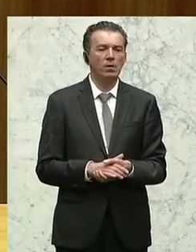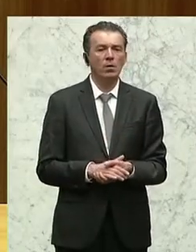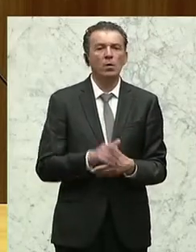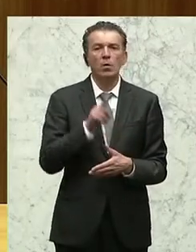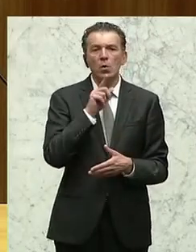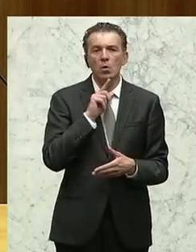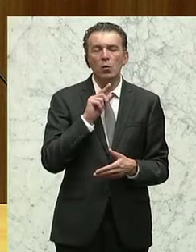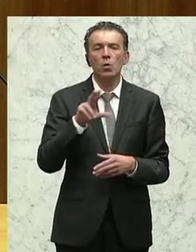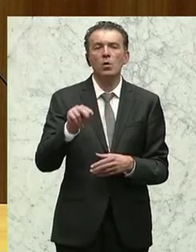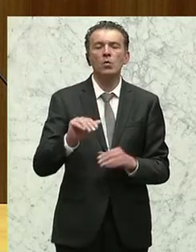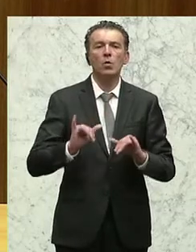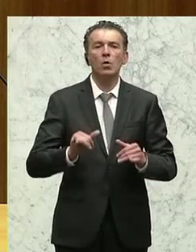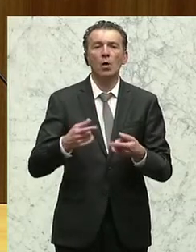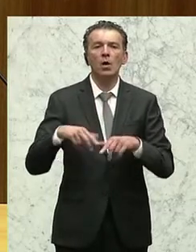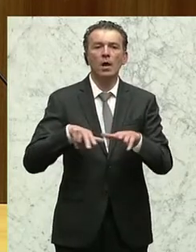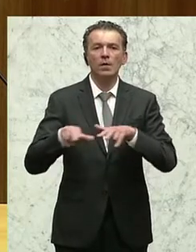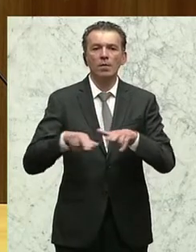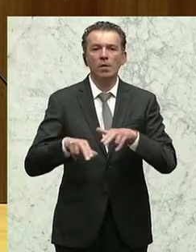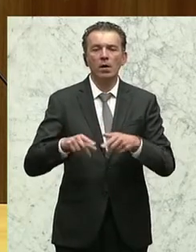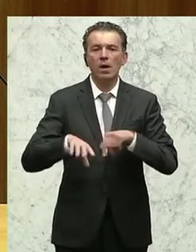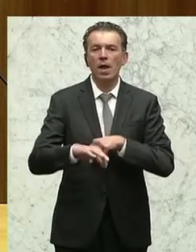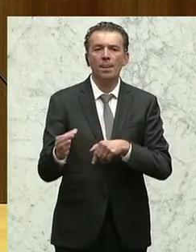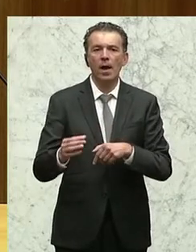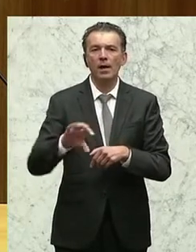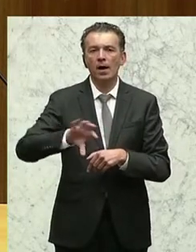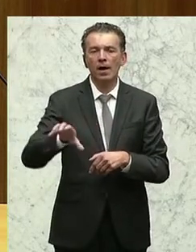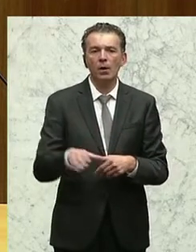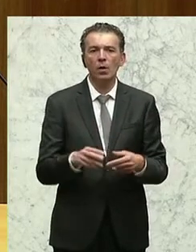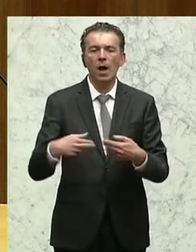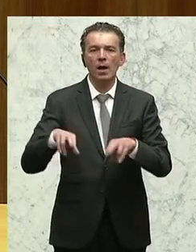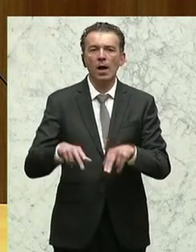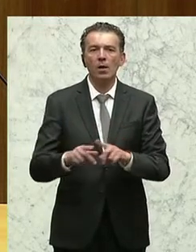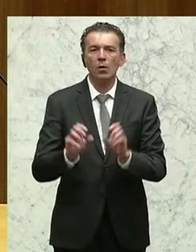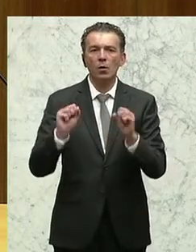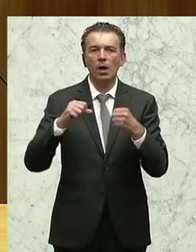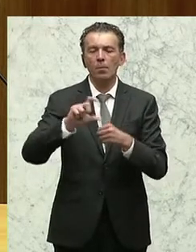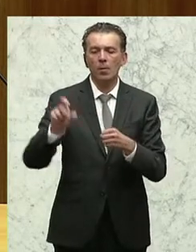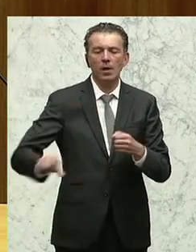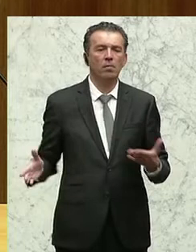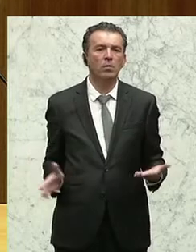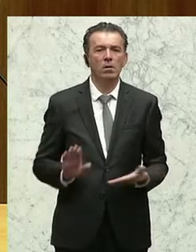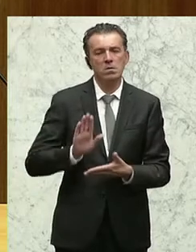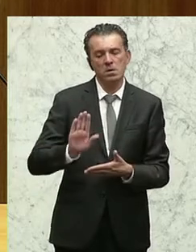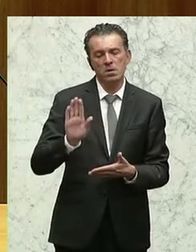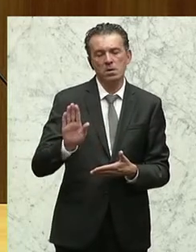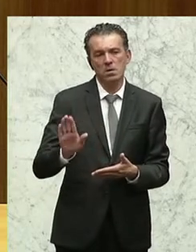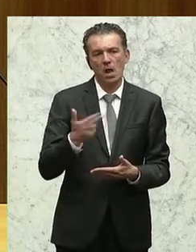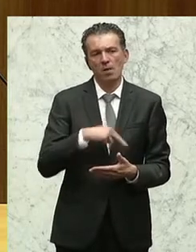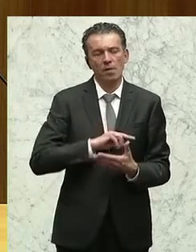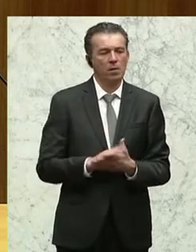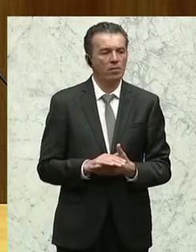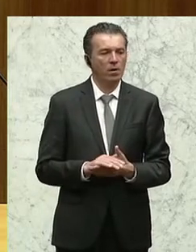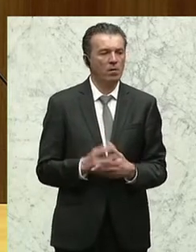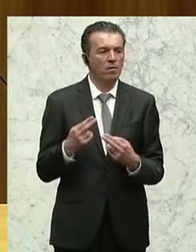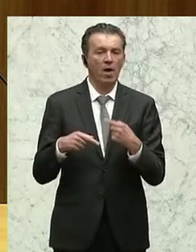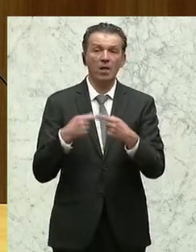dem Südtiroler Landesregierung, dem Landtag, dem Regionalrat und der Republik Italien zukommt. Also